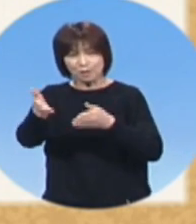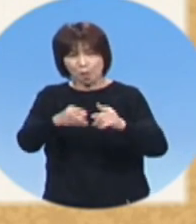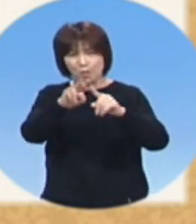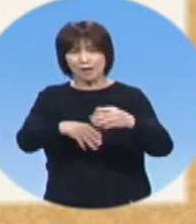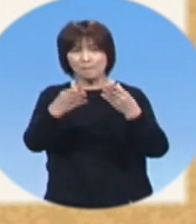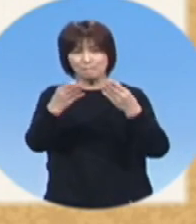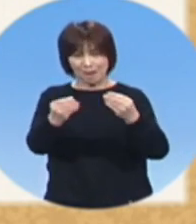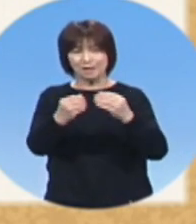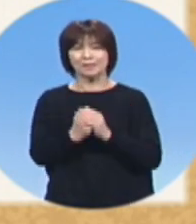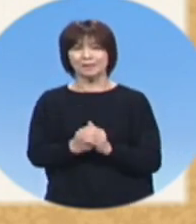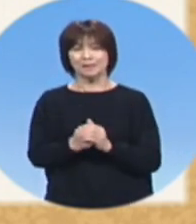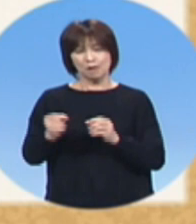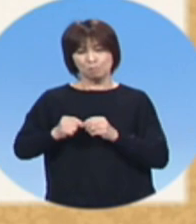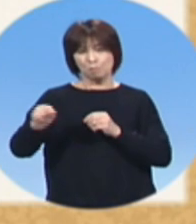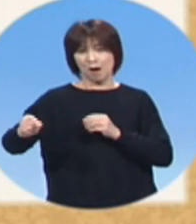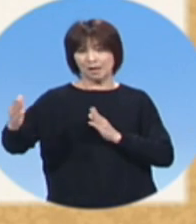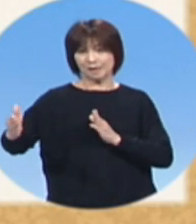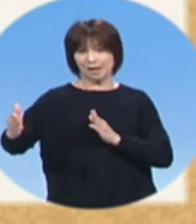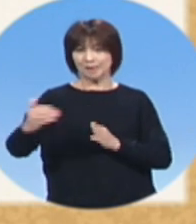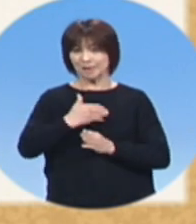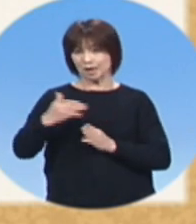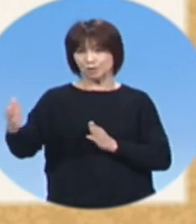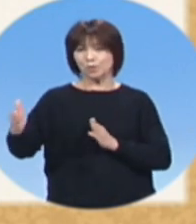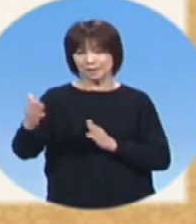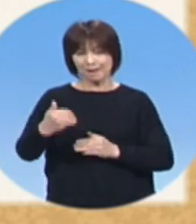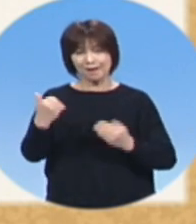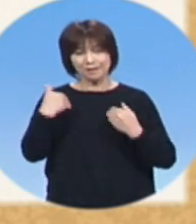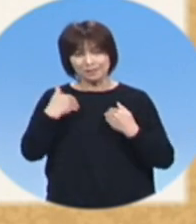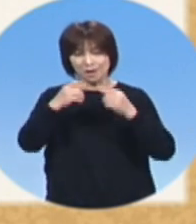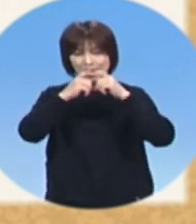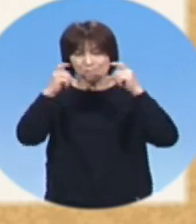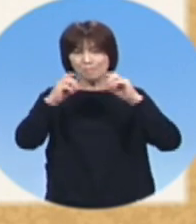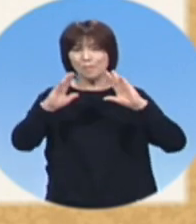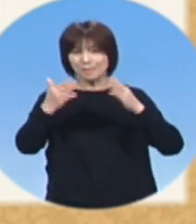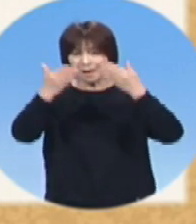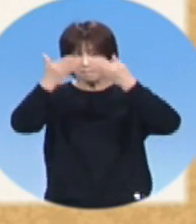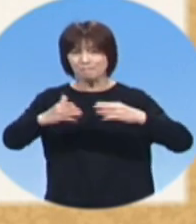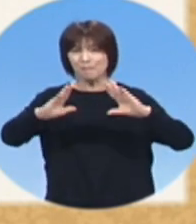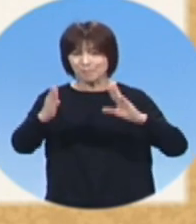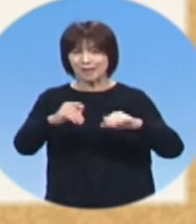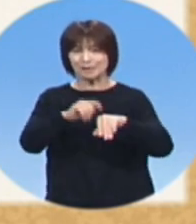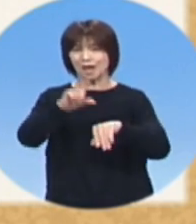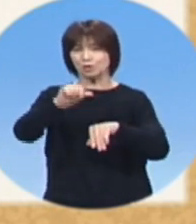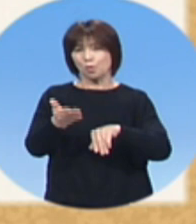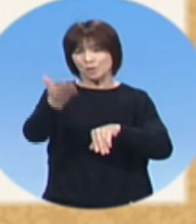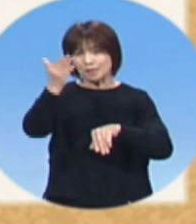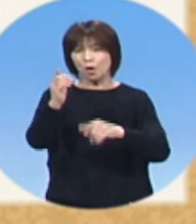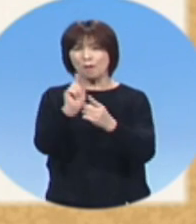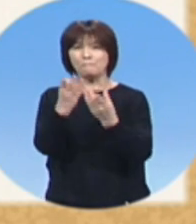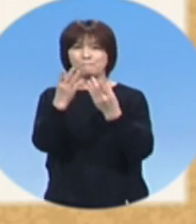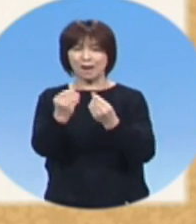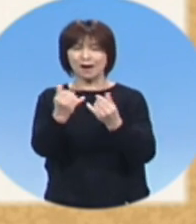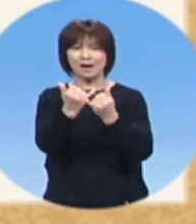護していた、手で触れることのできる距離で必要な感染予防策なしで15分以上の接触があ